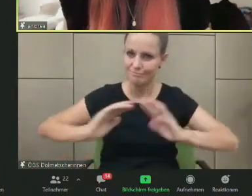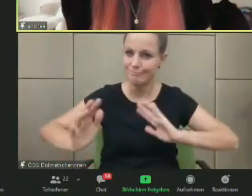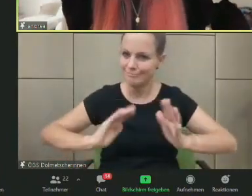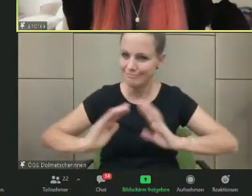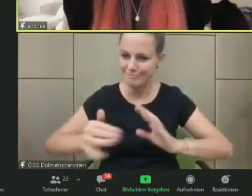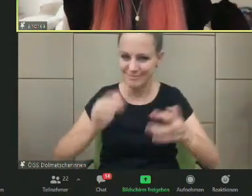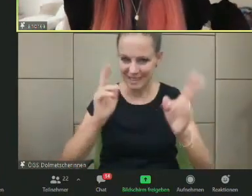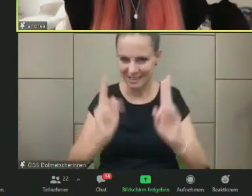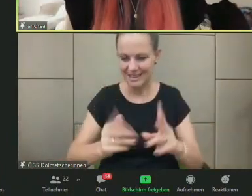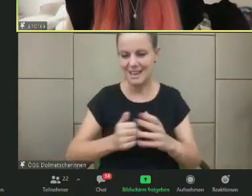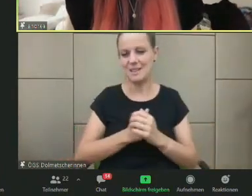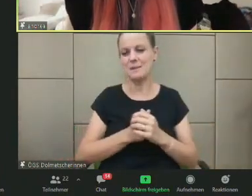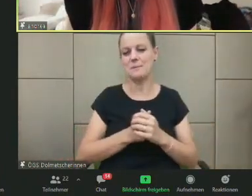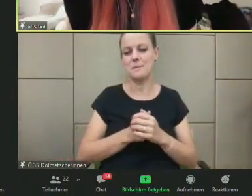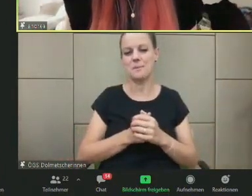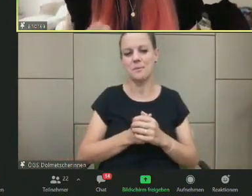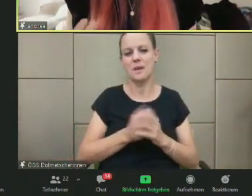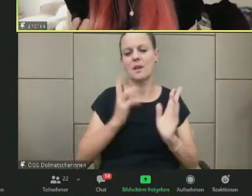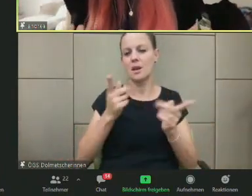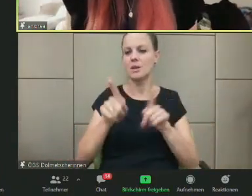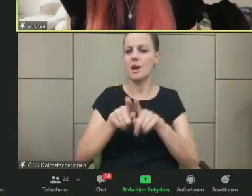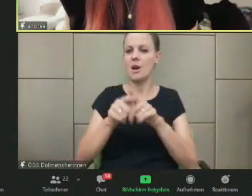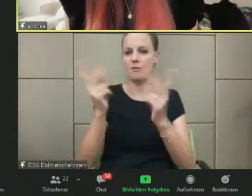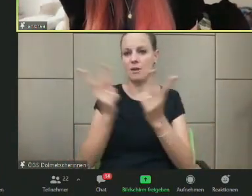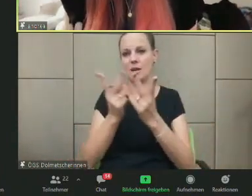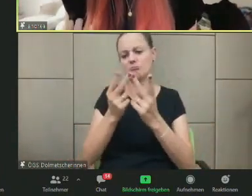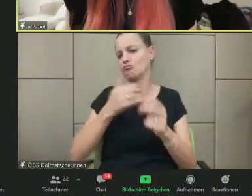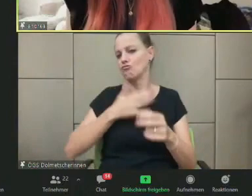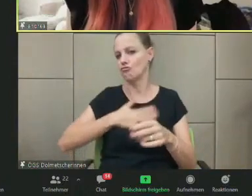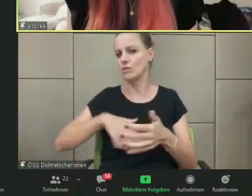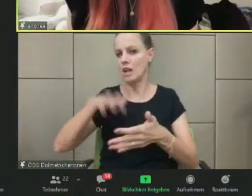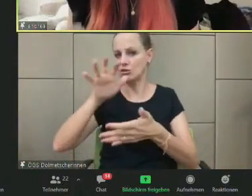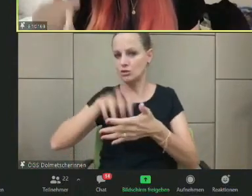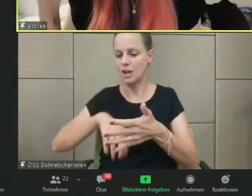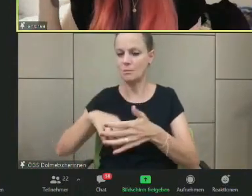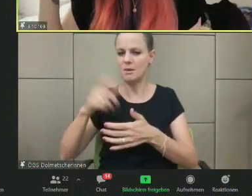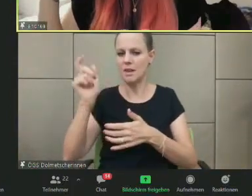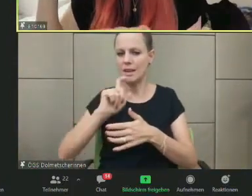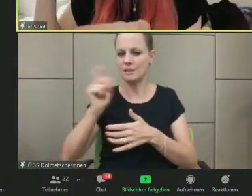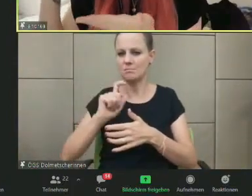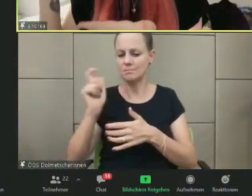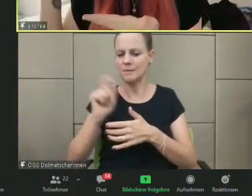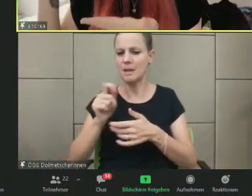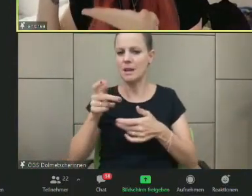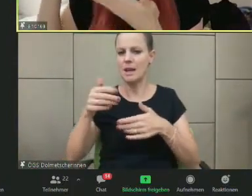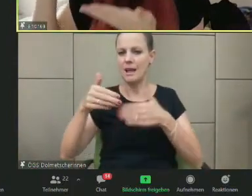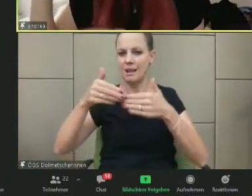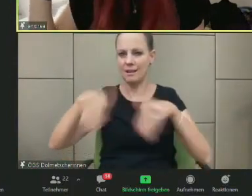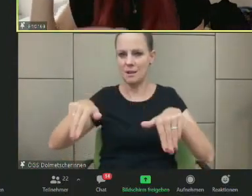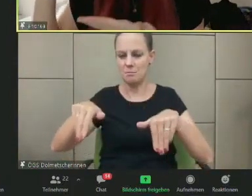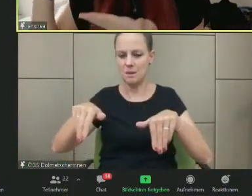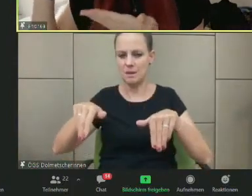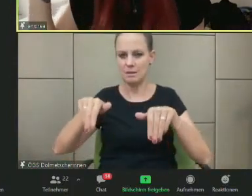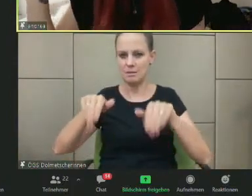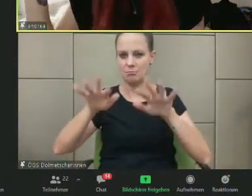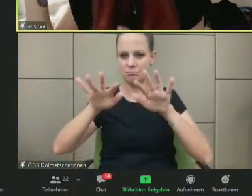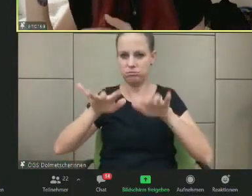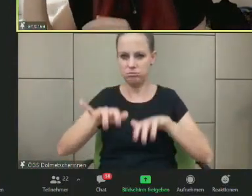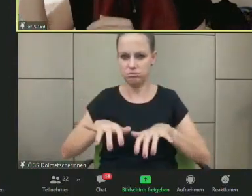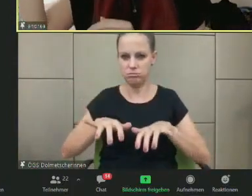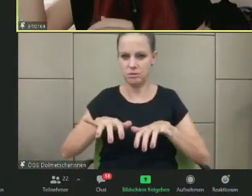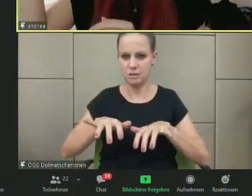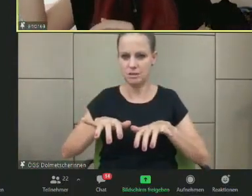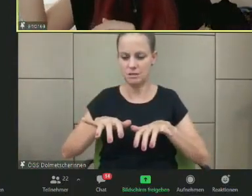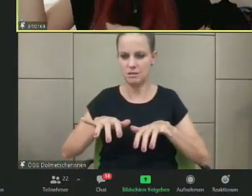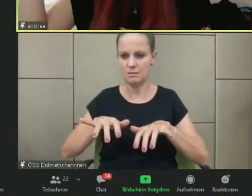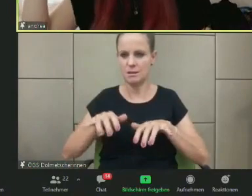hat. Vergleichbar ist das auch, wenn ich merke, ich schreibe gern. Auf Instagram hast du eine Begrenzung, wie lange die Caption, das ist